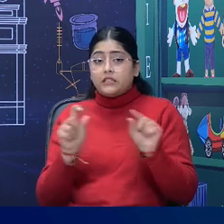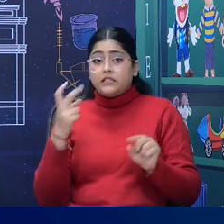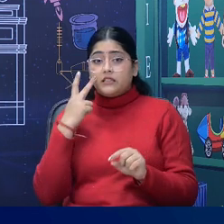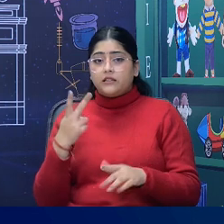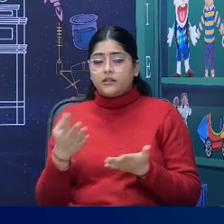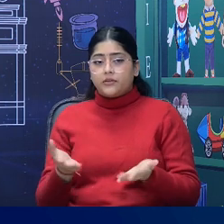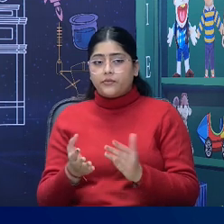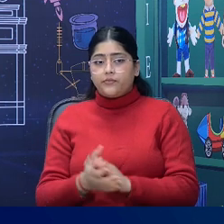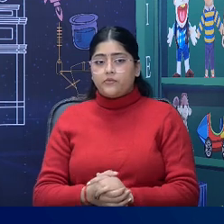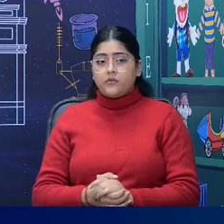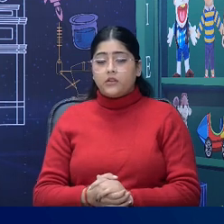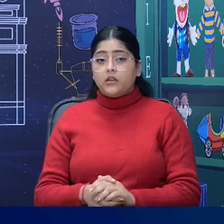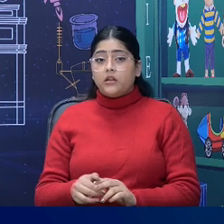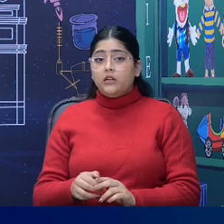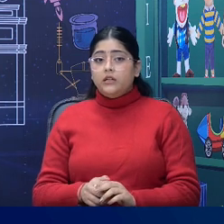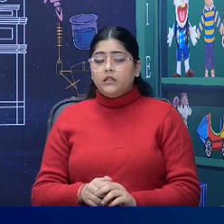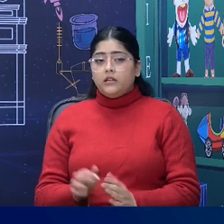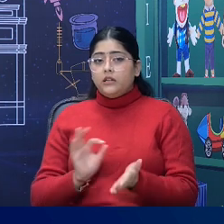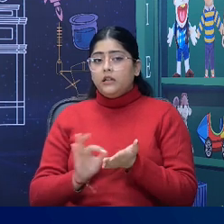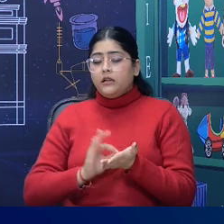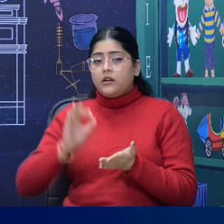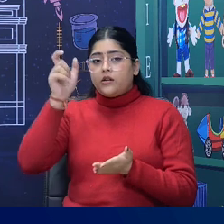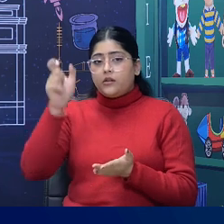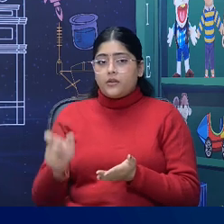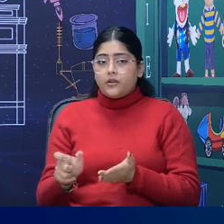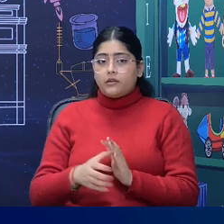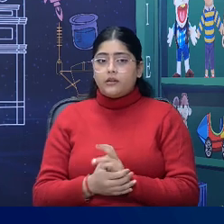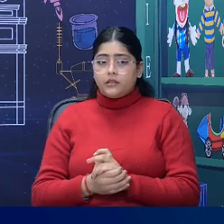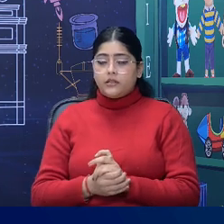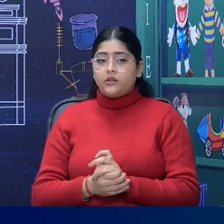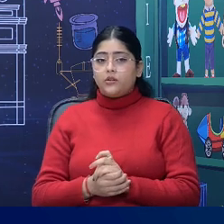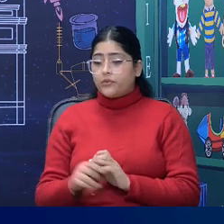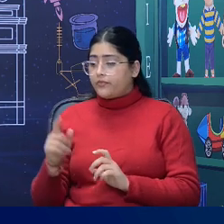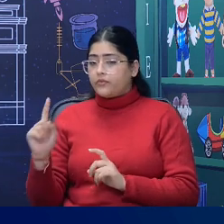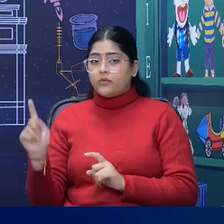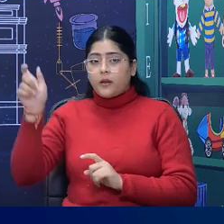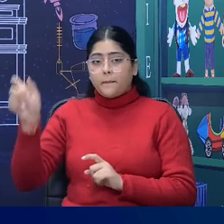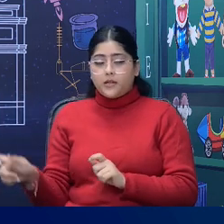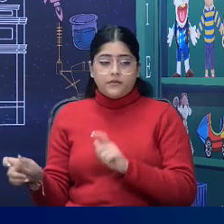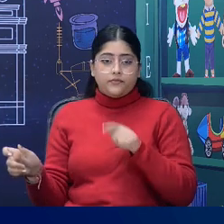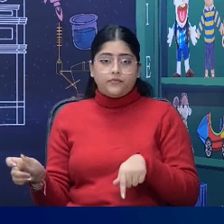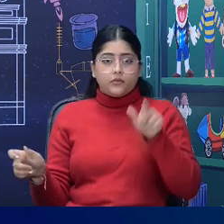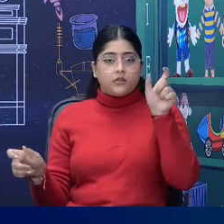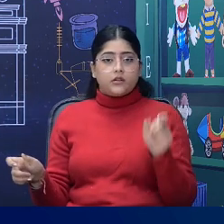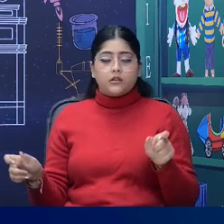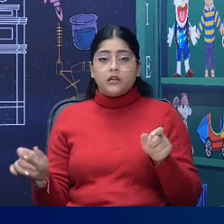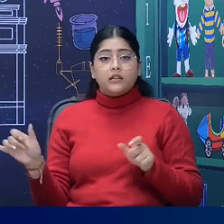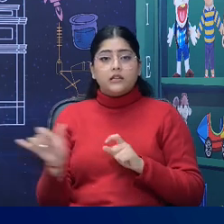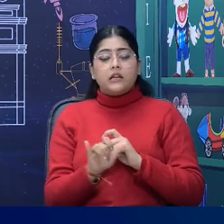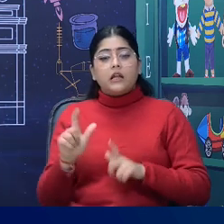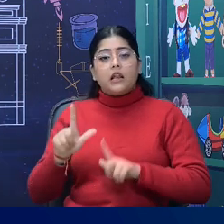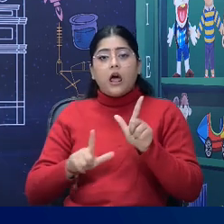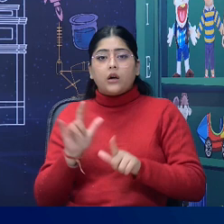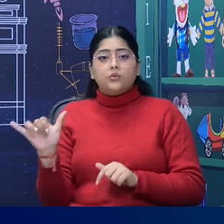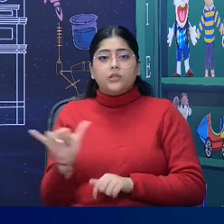कि प्रसाई जी ने दोनों पात्रों को एक ही तरह की भाषा दी है हम बिल्कुल समान भाषा वो बोल रहा है समान भाषा वो बोल रहा है